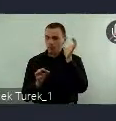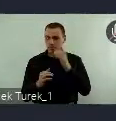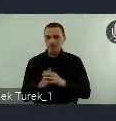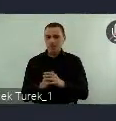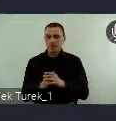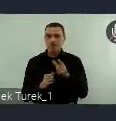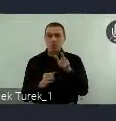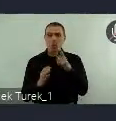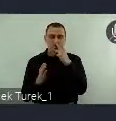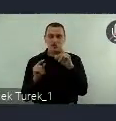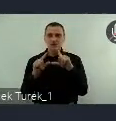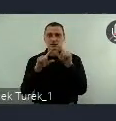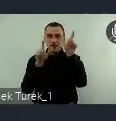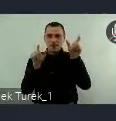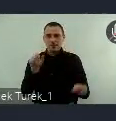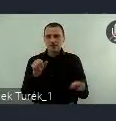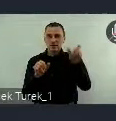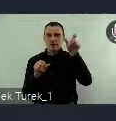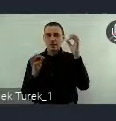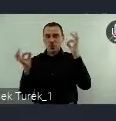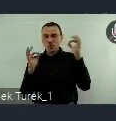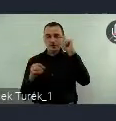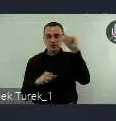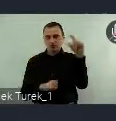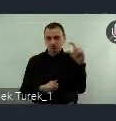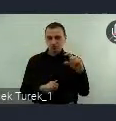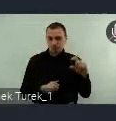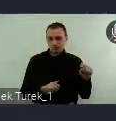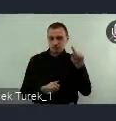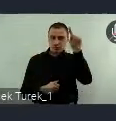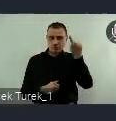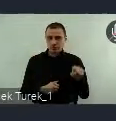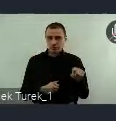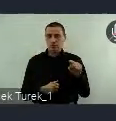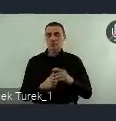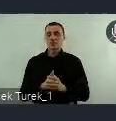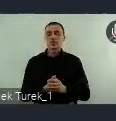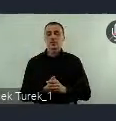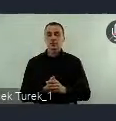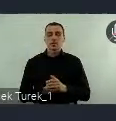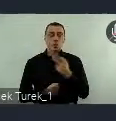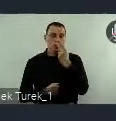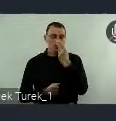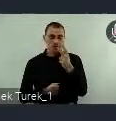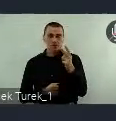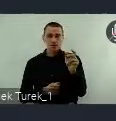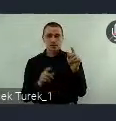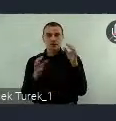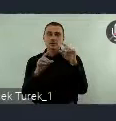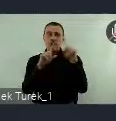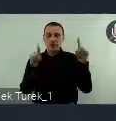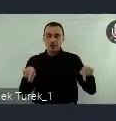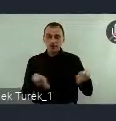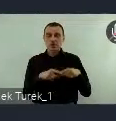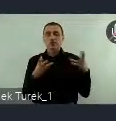fotograficznych Co to znaczy informacja o rozkładzie pomieszczeń sposób wizualne to są klasyczne tablice informujące gdzie co